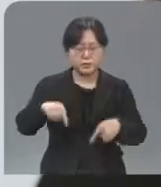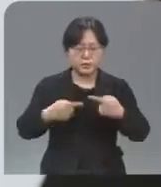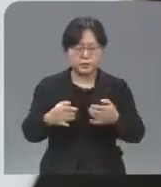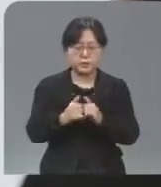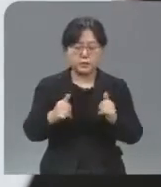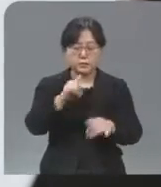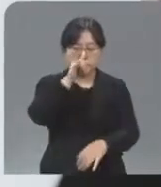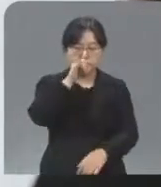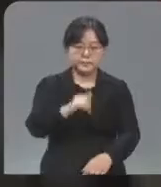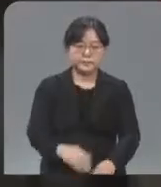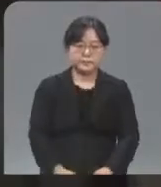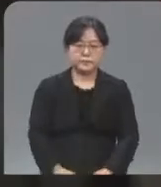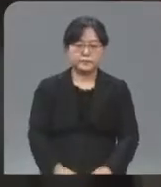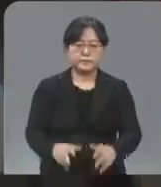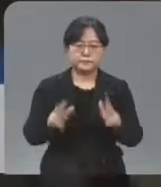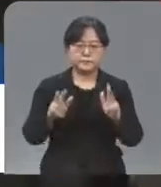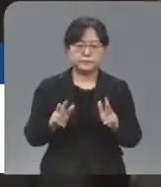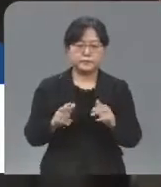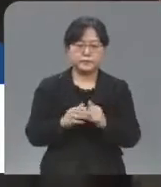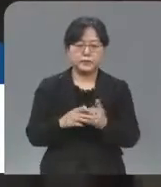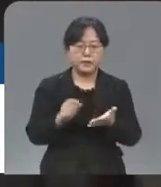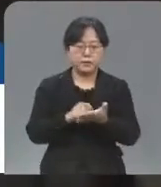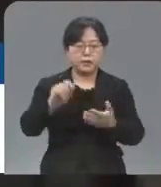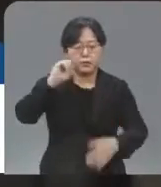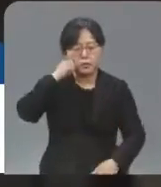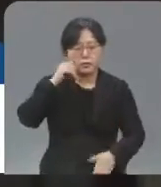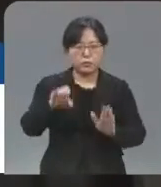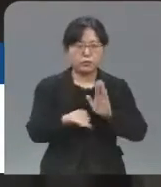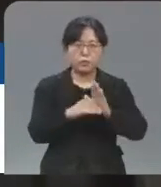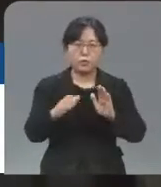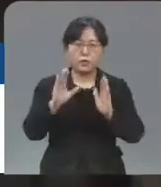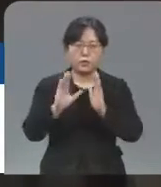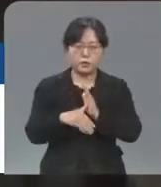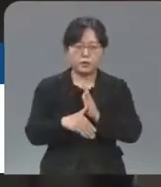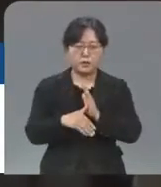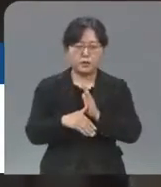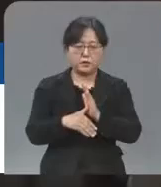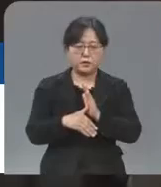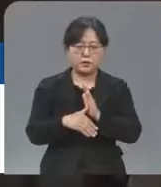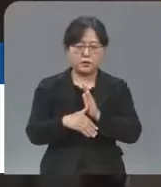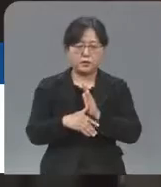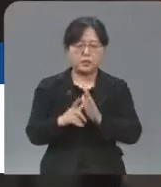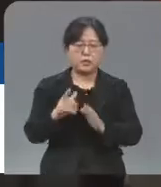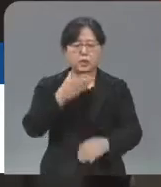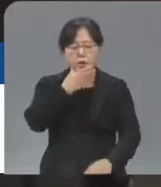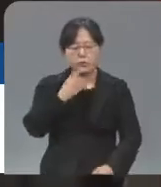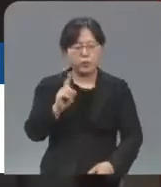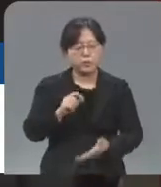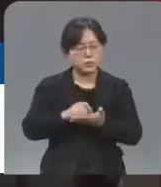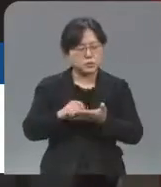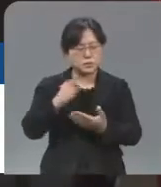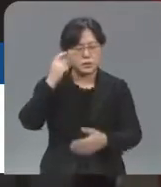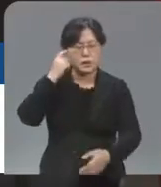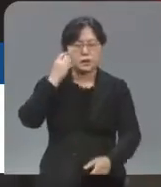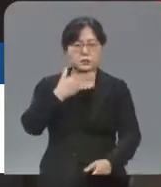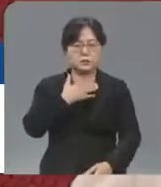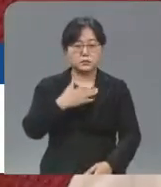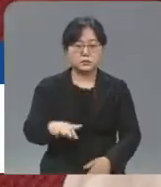참가자도 있습니다. 스킬과 어려운 부분은 코로나 시대에 대한 어떻게 되는지 생각 하나도